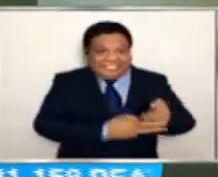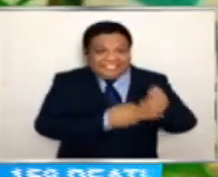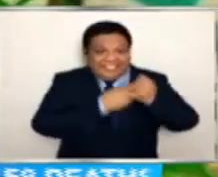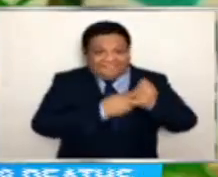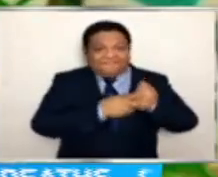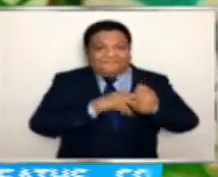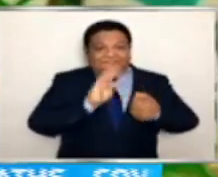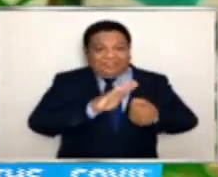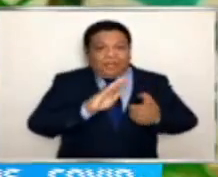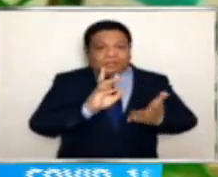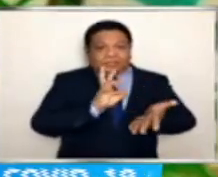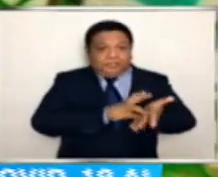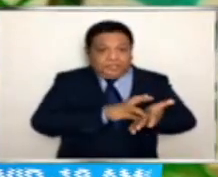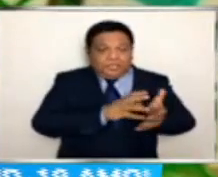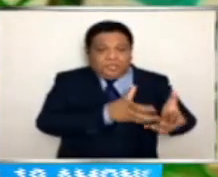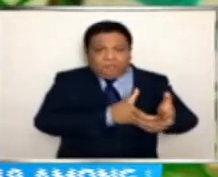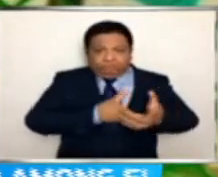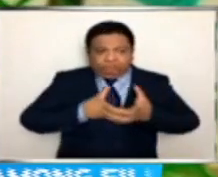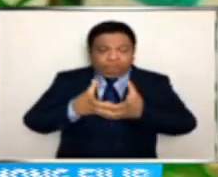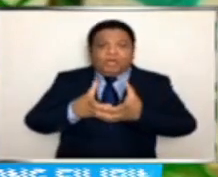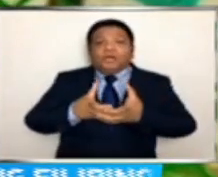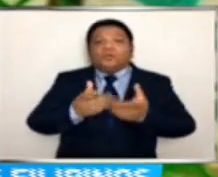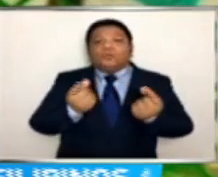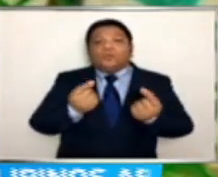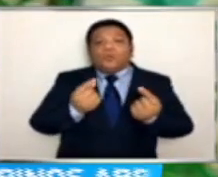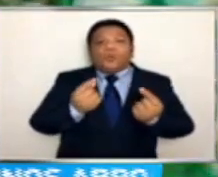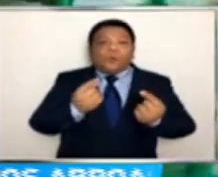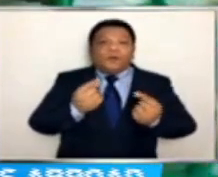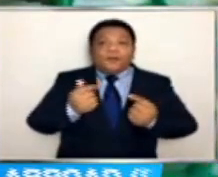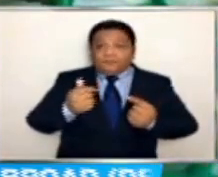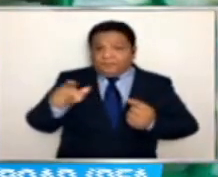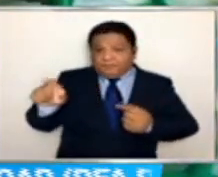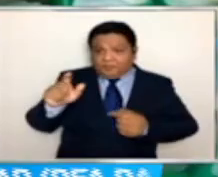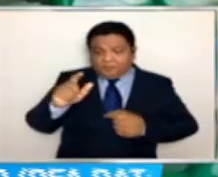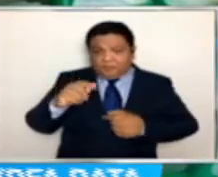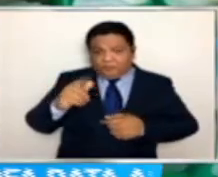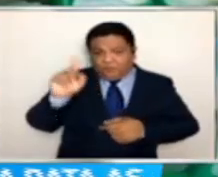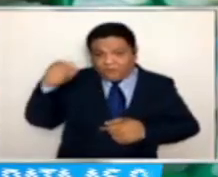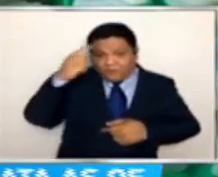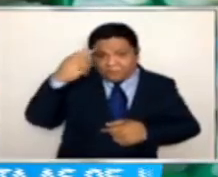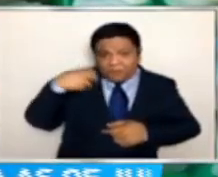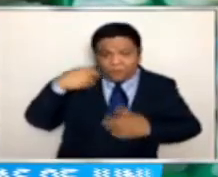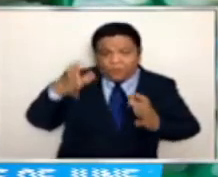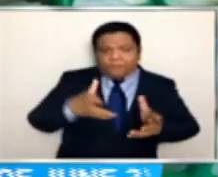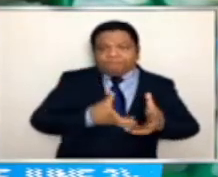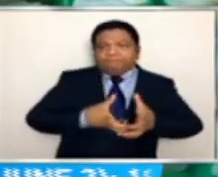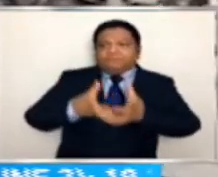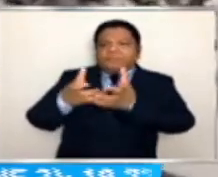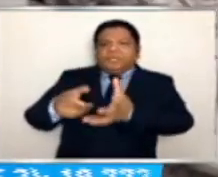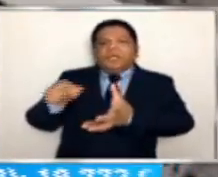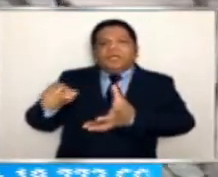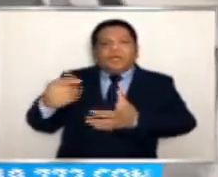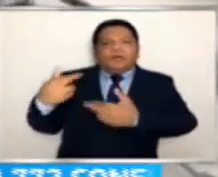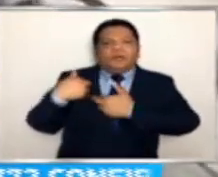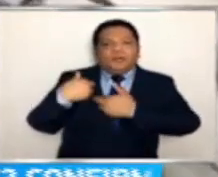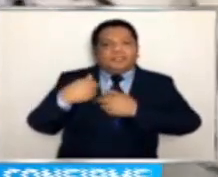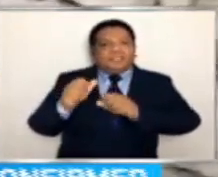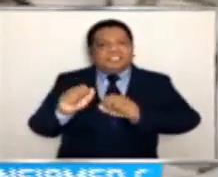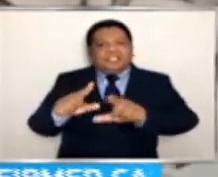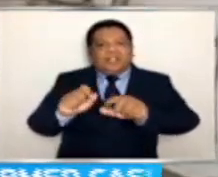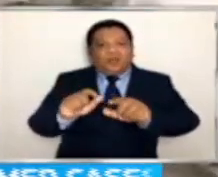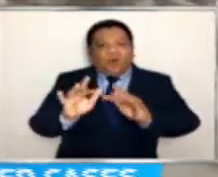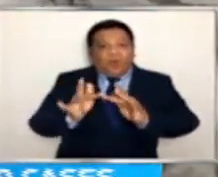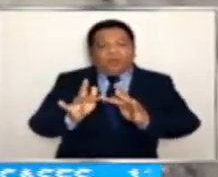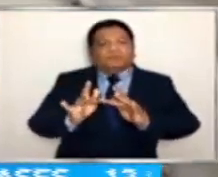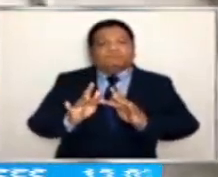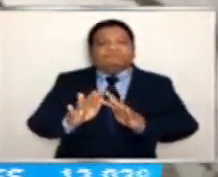Office, pinapasurrender ng mga otoridad ang mga ibon sa isang mga ngaso na nagbibenta raw nito online. Mahigpit